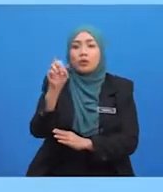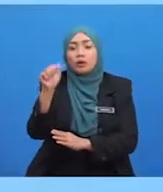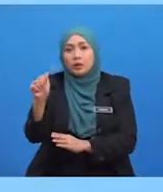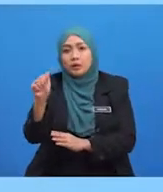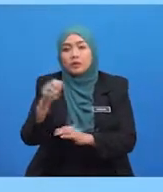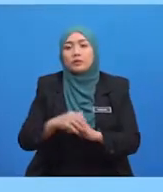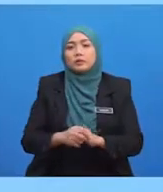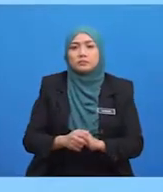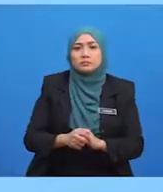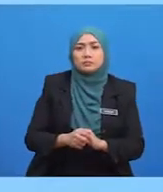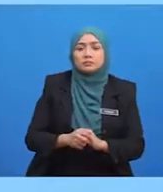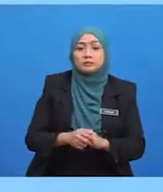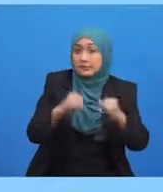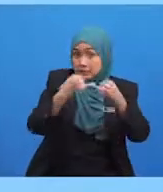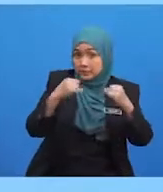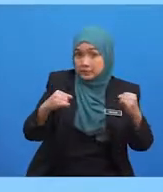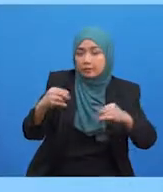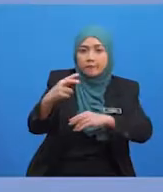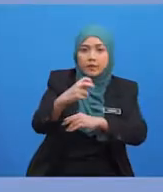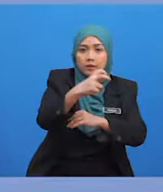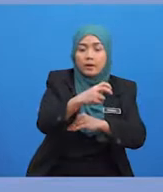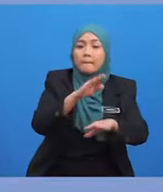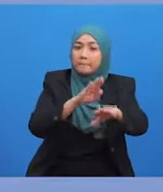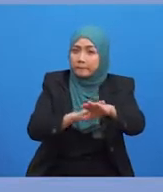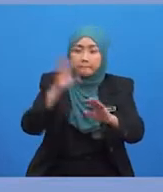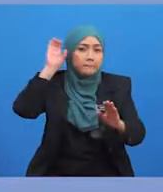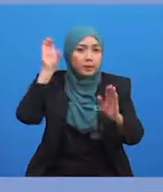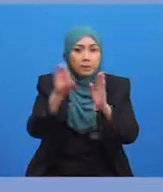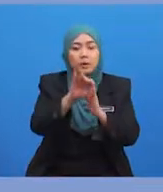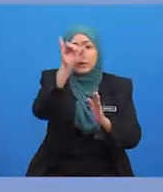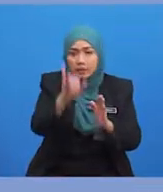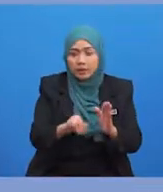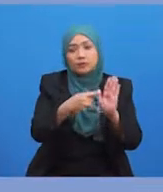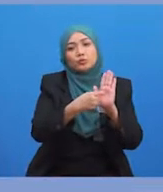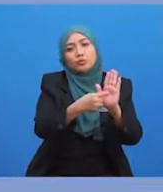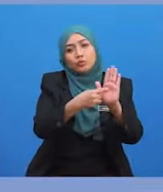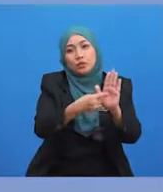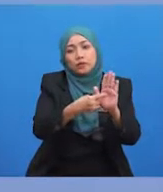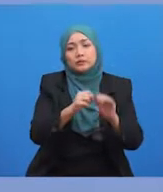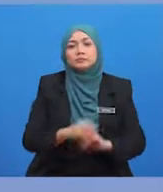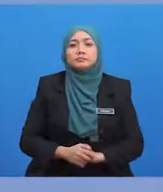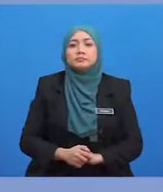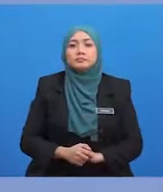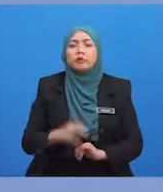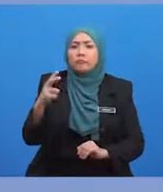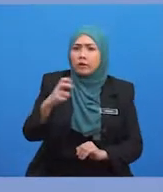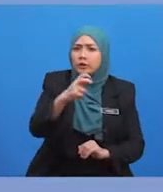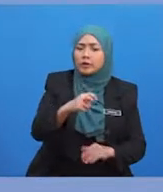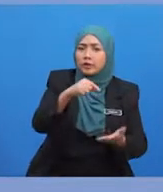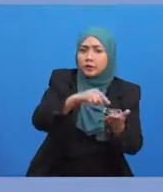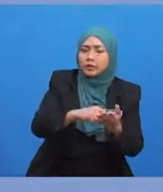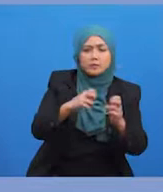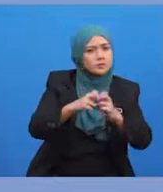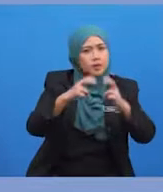ialah mikroorganisma yang ketiga, dikenali sebagai fungi. Fungi boleh dilihat dengan mata